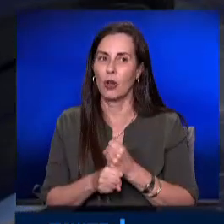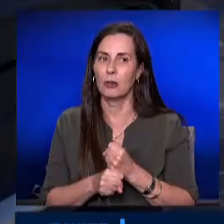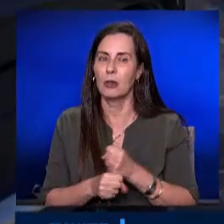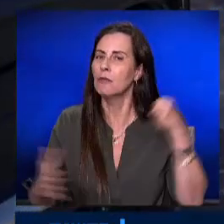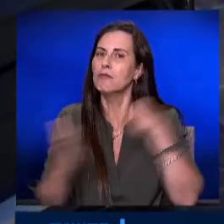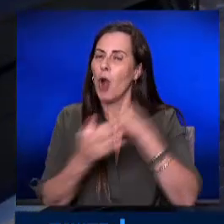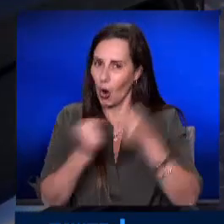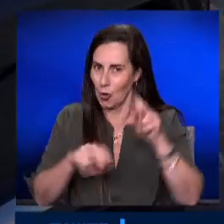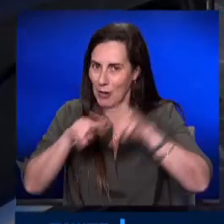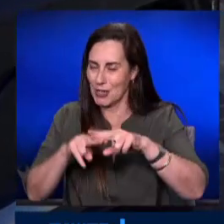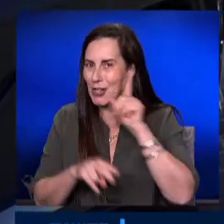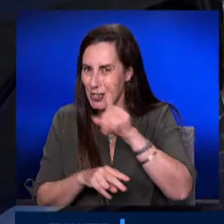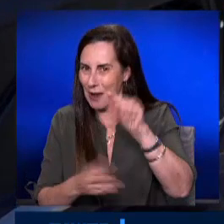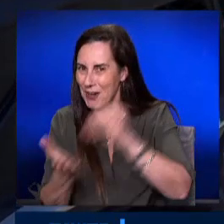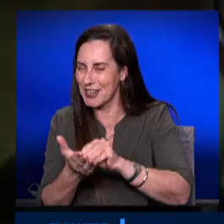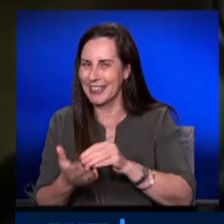משאיר פרטים גם.